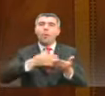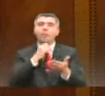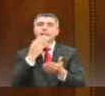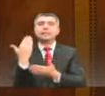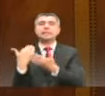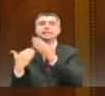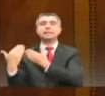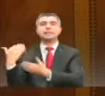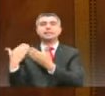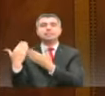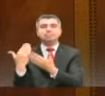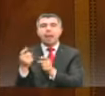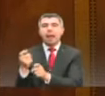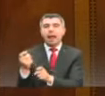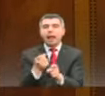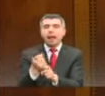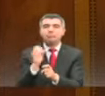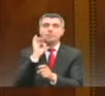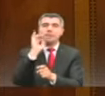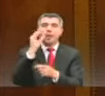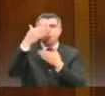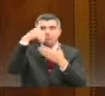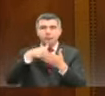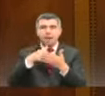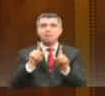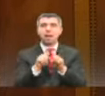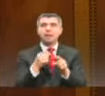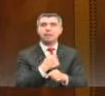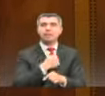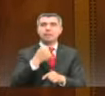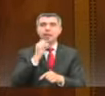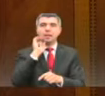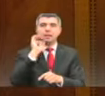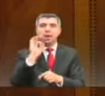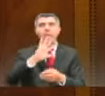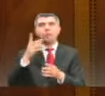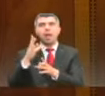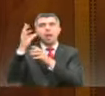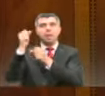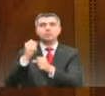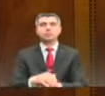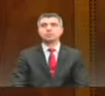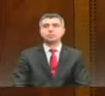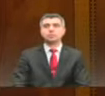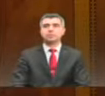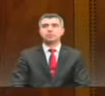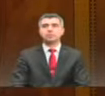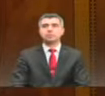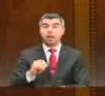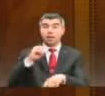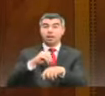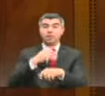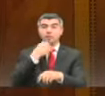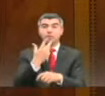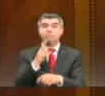حياتهم وأرواحهم في سبيل الدفاع عن وحدته وأمنه وعزته. وطبقاً للتوجيهات